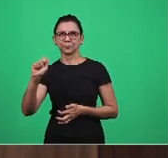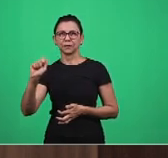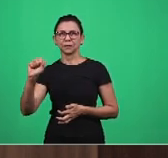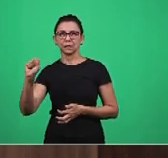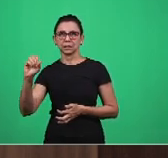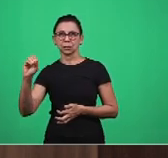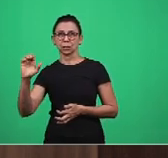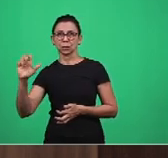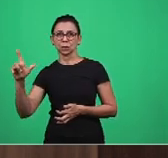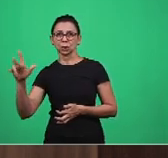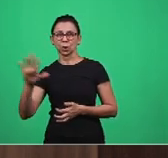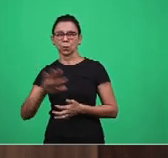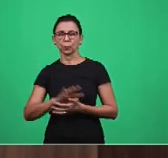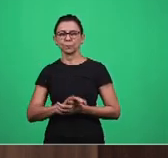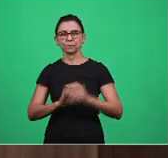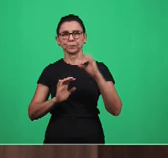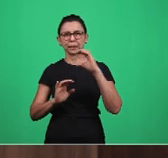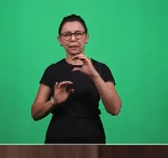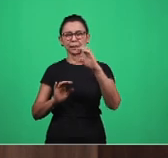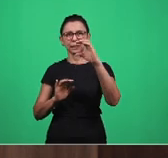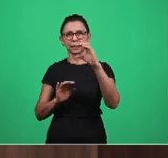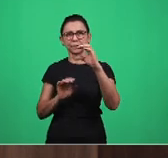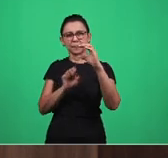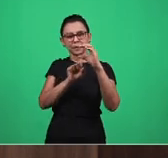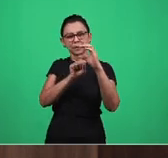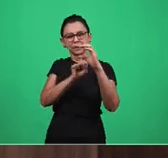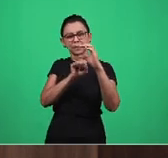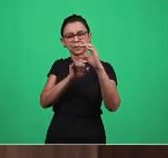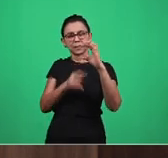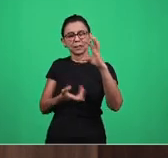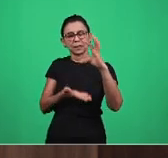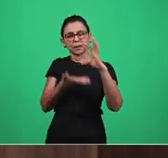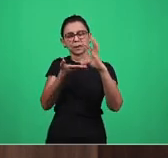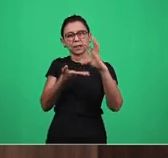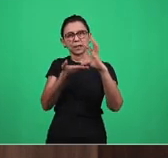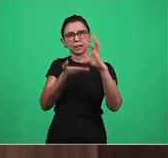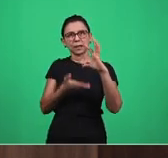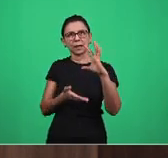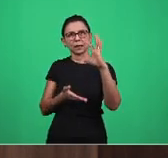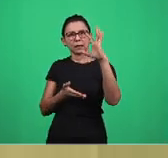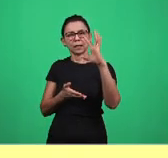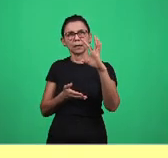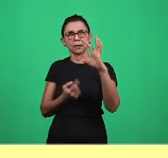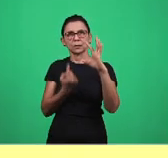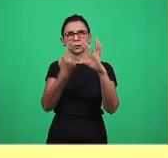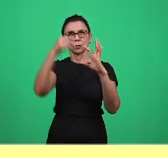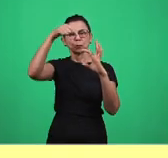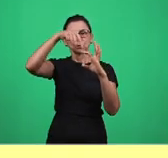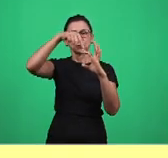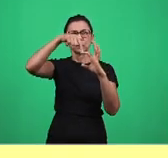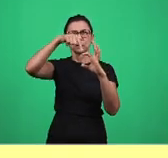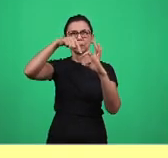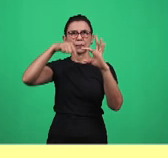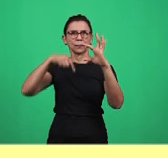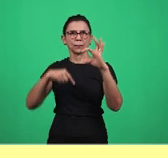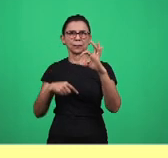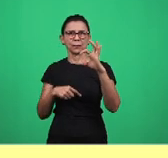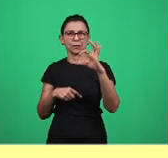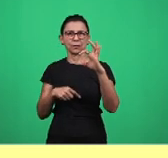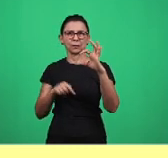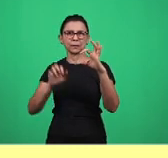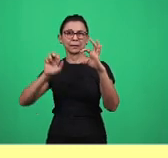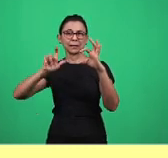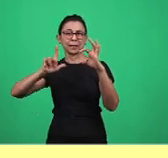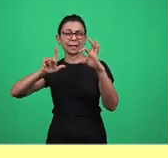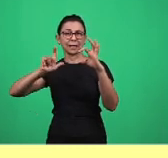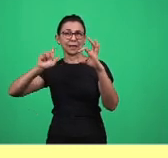premier trou. Dans la note la, nous allons fermer derrière le premier et le deuxième trou. Et